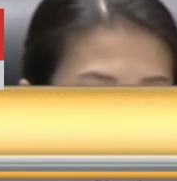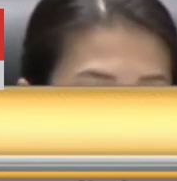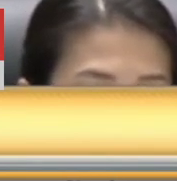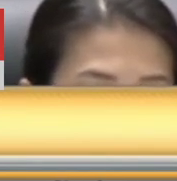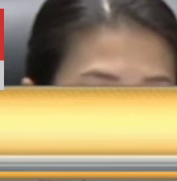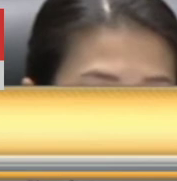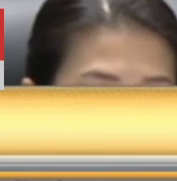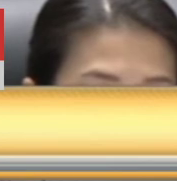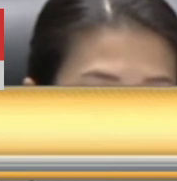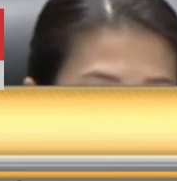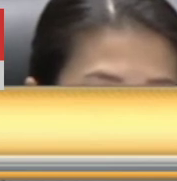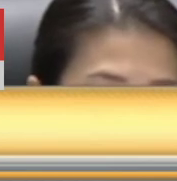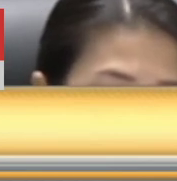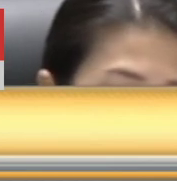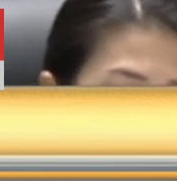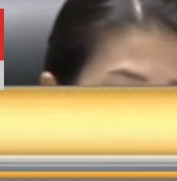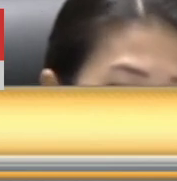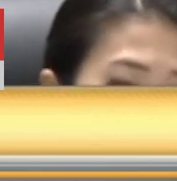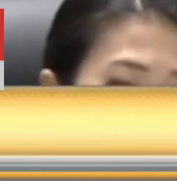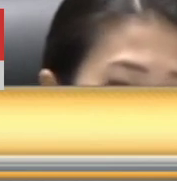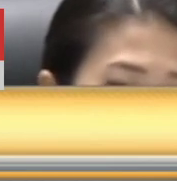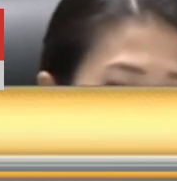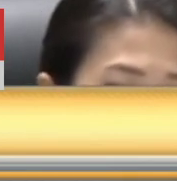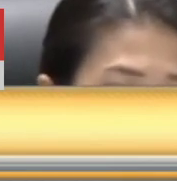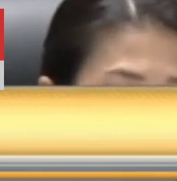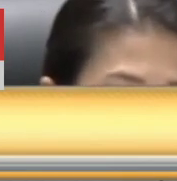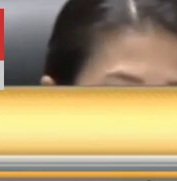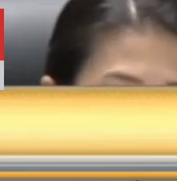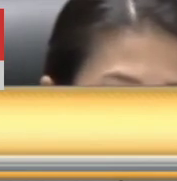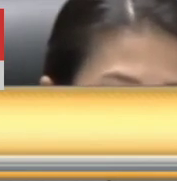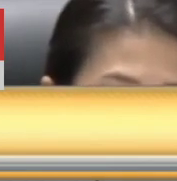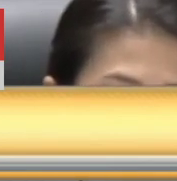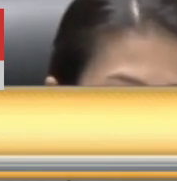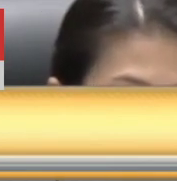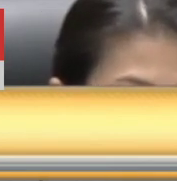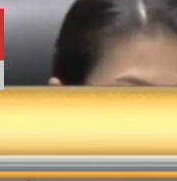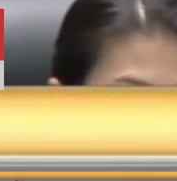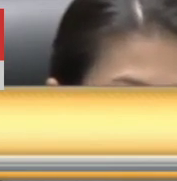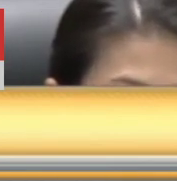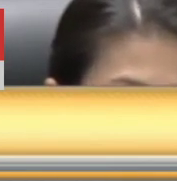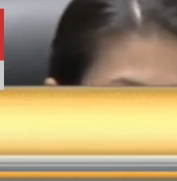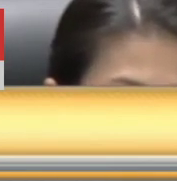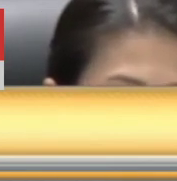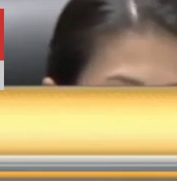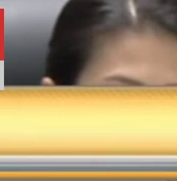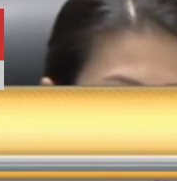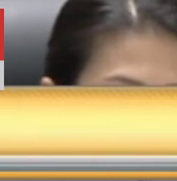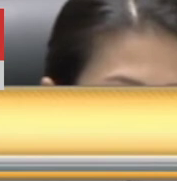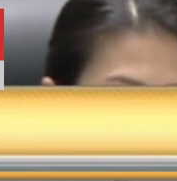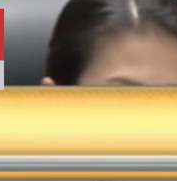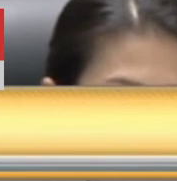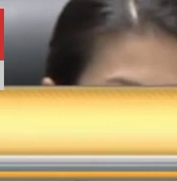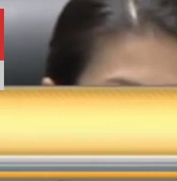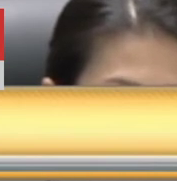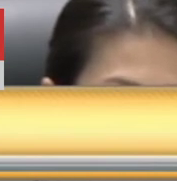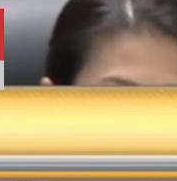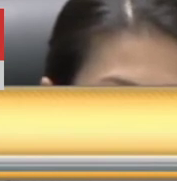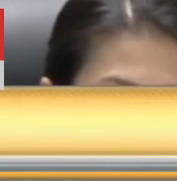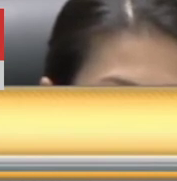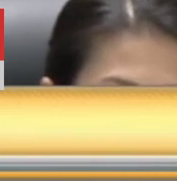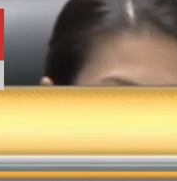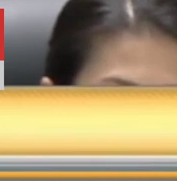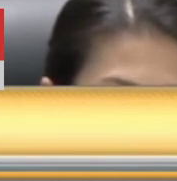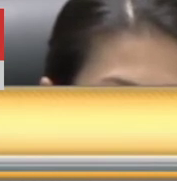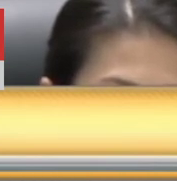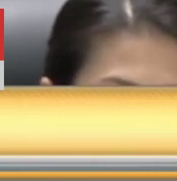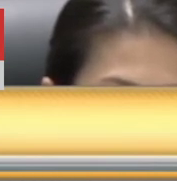ยเอาไปเพิ่มงบให้กับสำนักงานประกันสังคม 8,400 ล้านบาทสรุปครับงบประมา